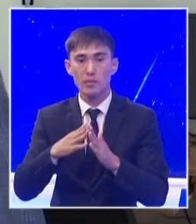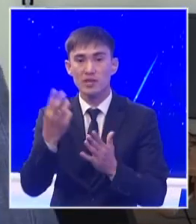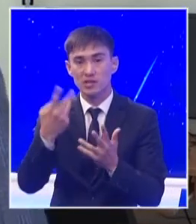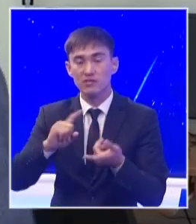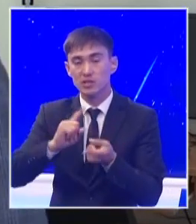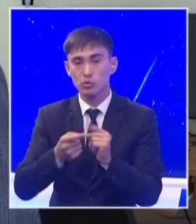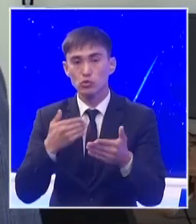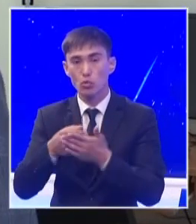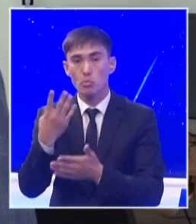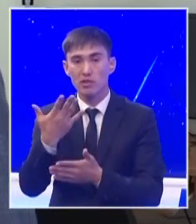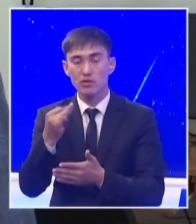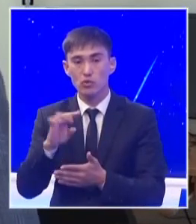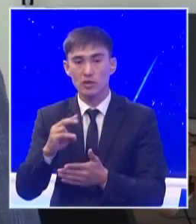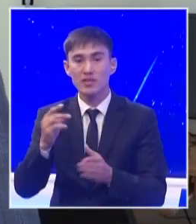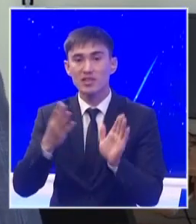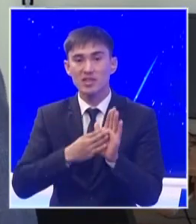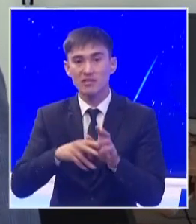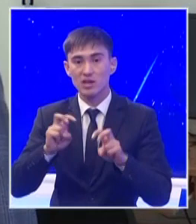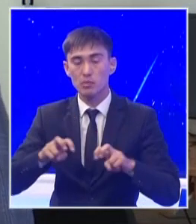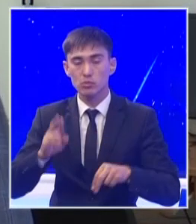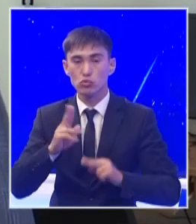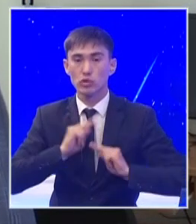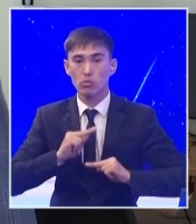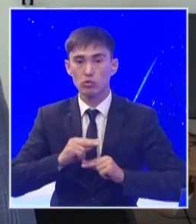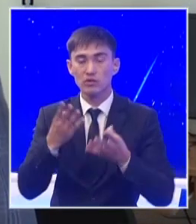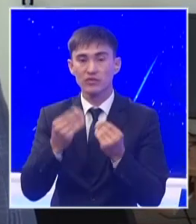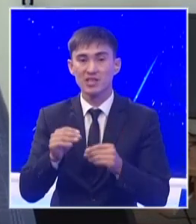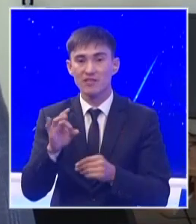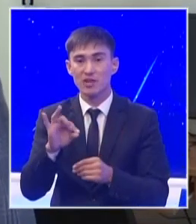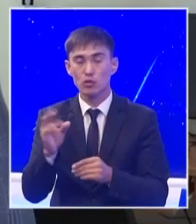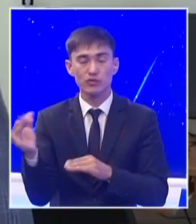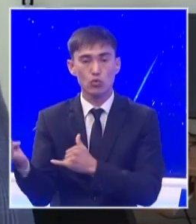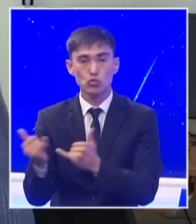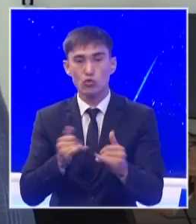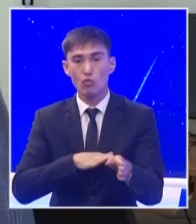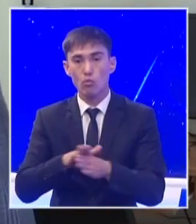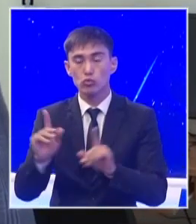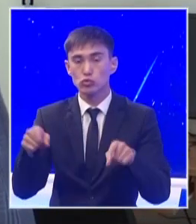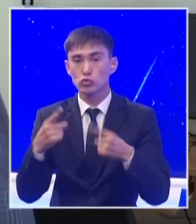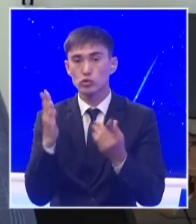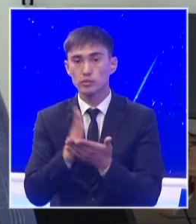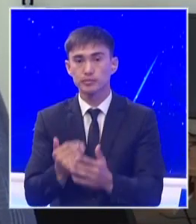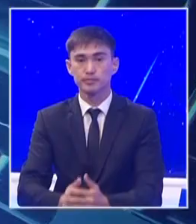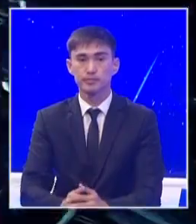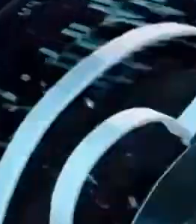до 5 июня. 9 членов комиссии будут работать в день референдума. Все условия полностью созданы.